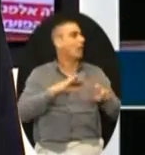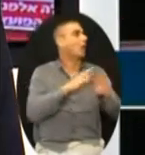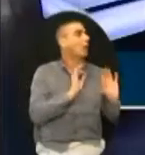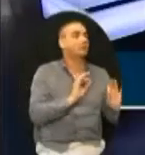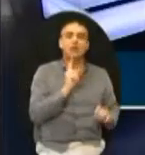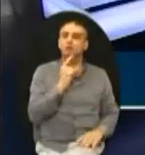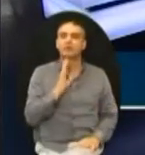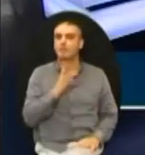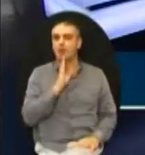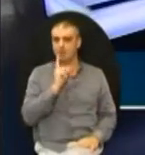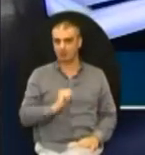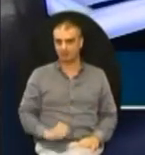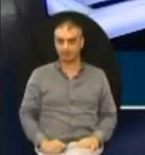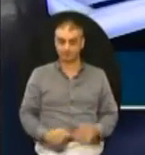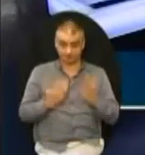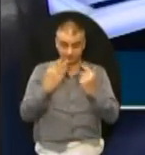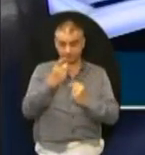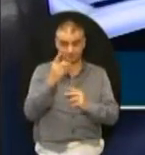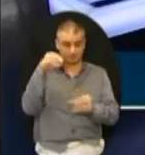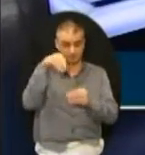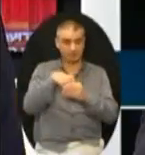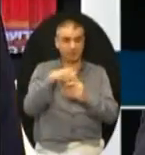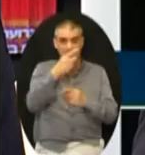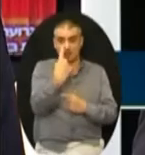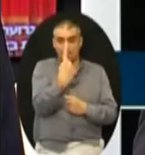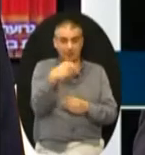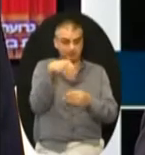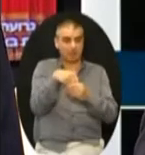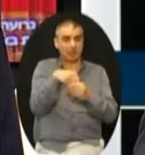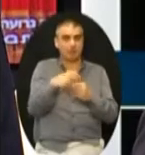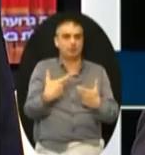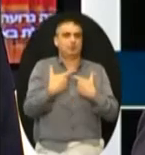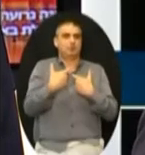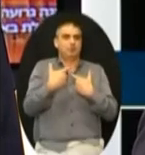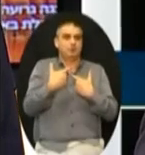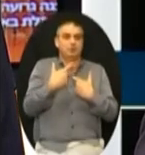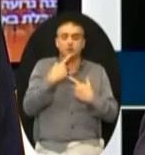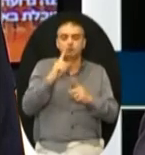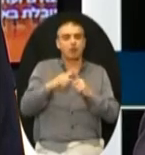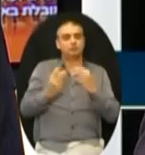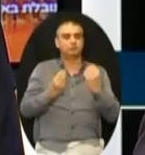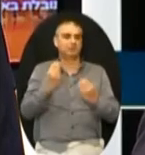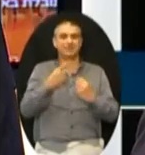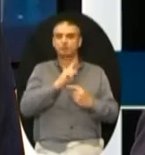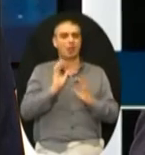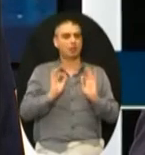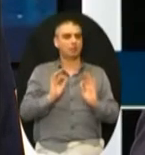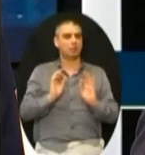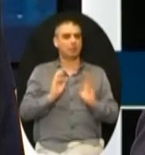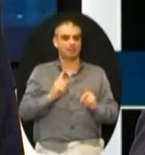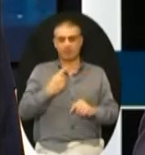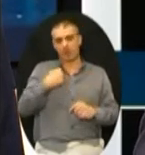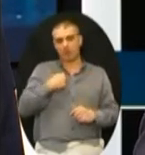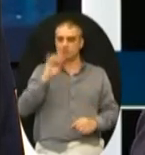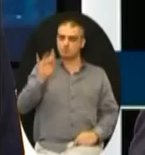בסדר. עכשיו מגיע מה שלא בסדר. ברגע שאתה מכניס את עצמך למלכוד של המשחקים שהם לא תקינים, של